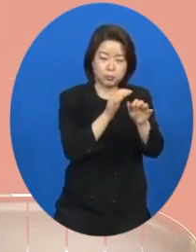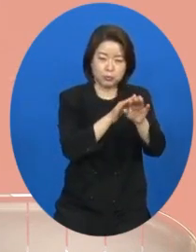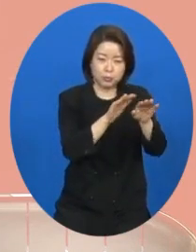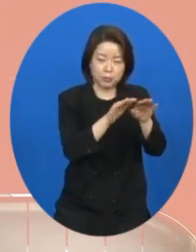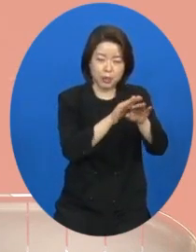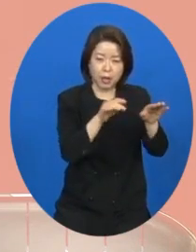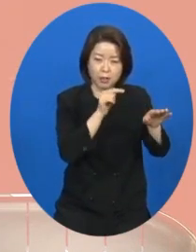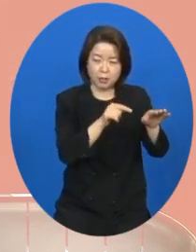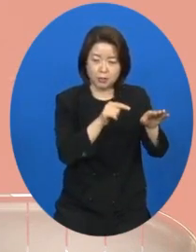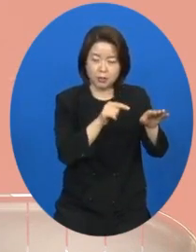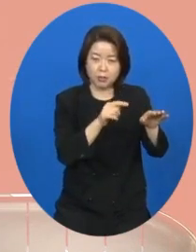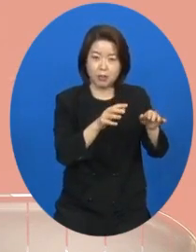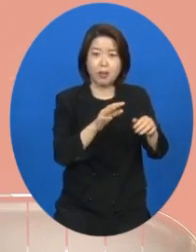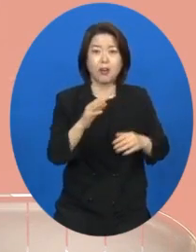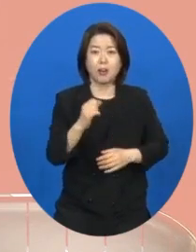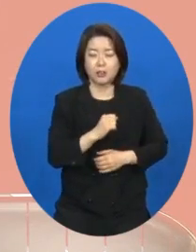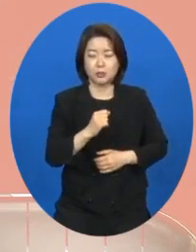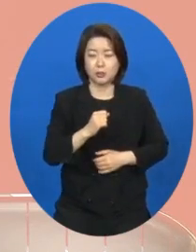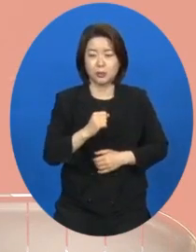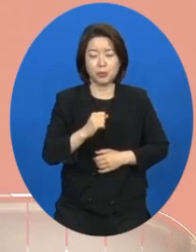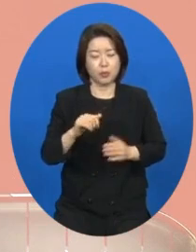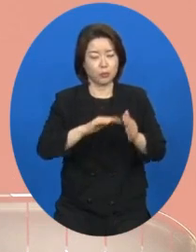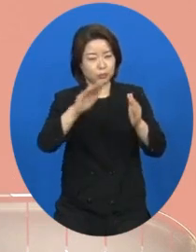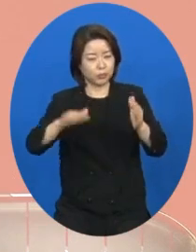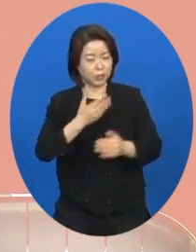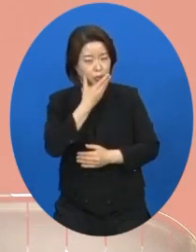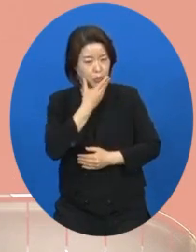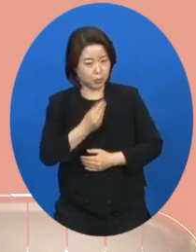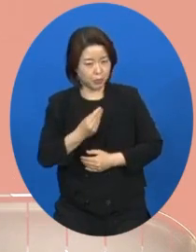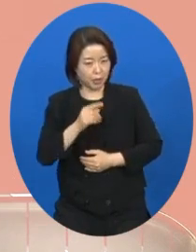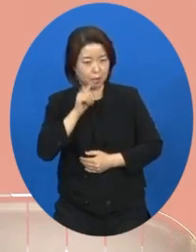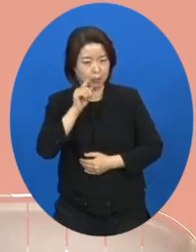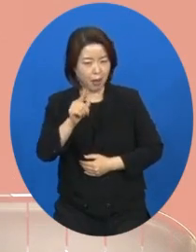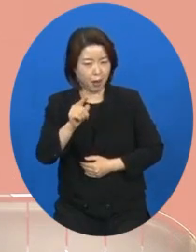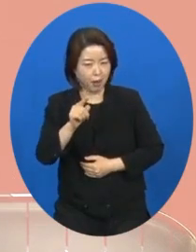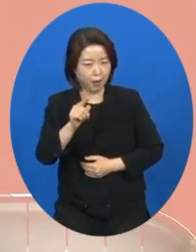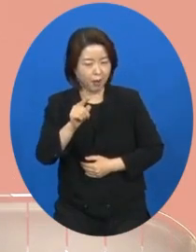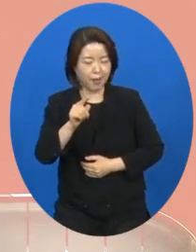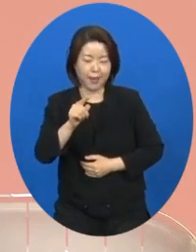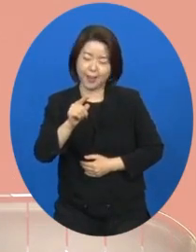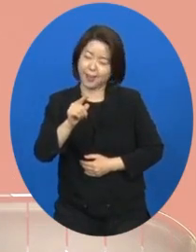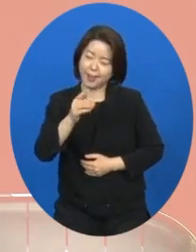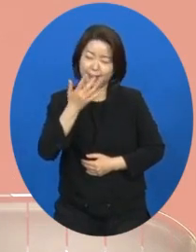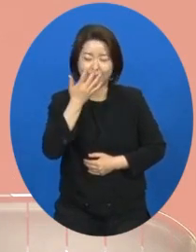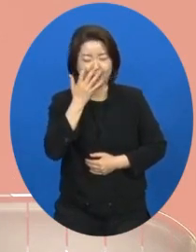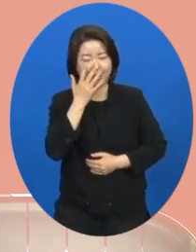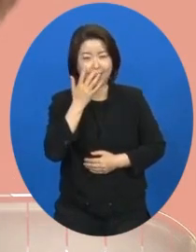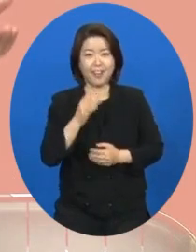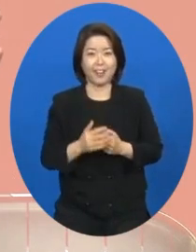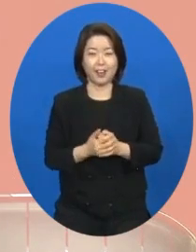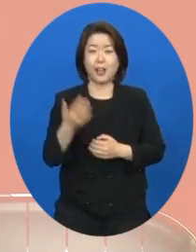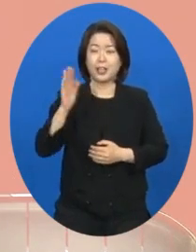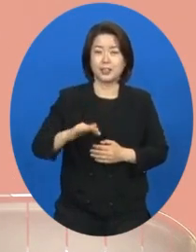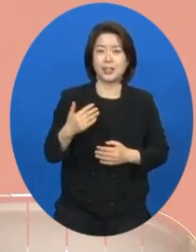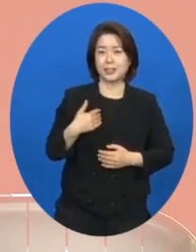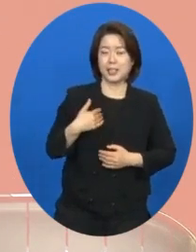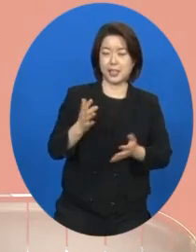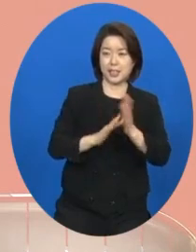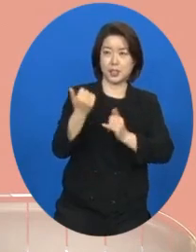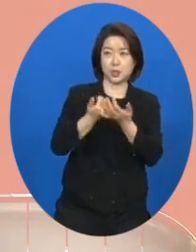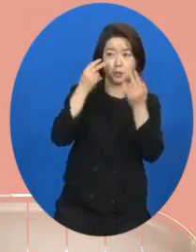이렇게 말할 수는 없더라고요. 근데 우리가 예수님을 바라보는 눈을 뜨기